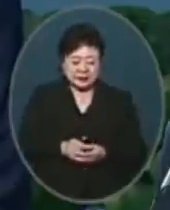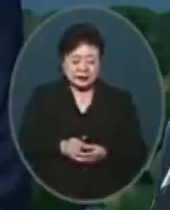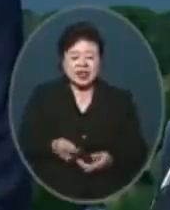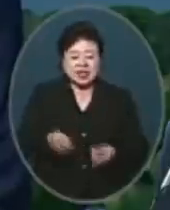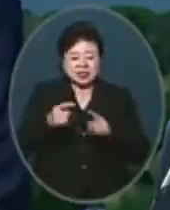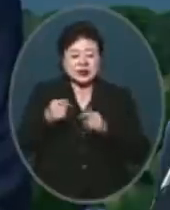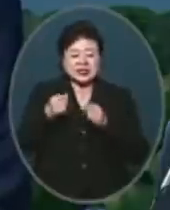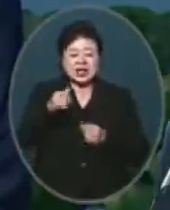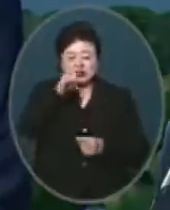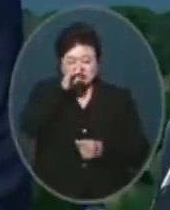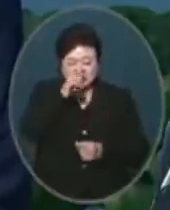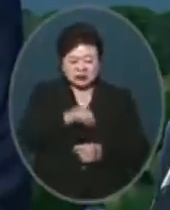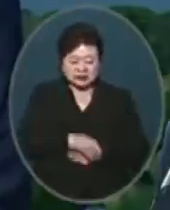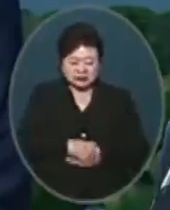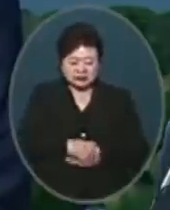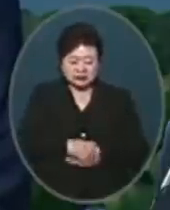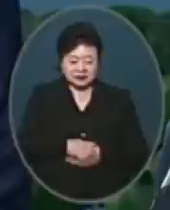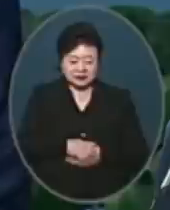들어와서 살고 있는